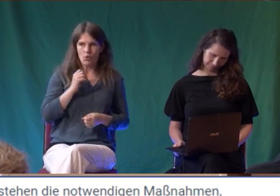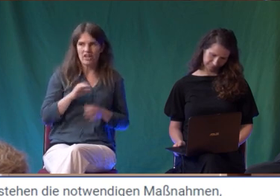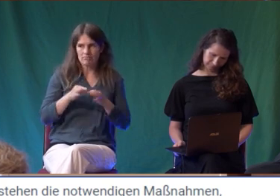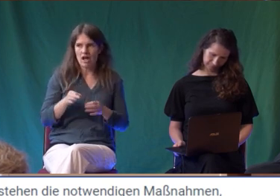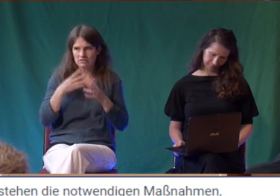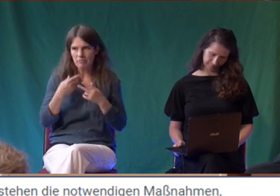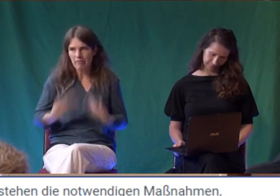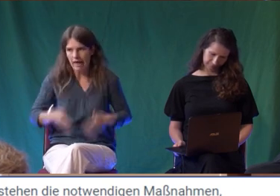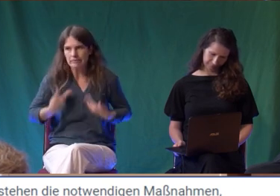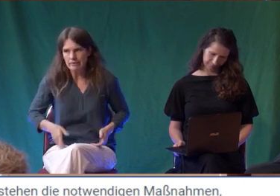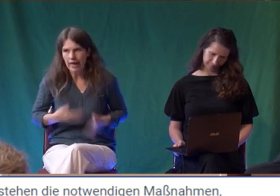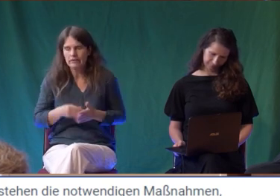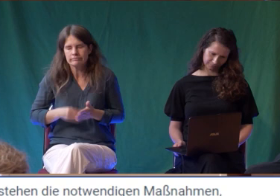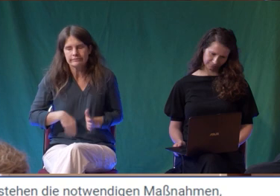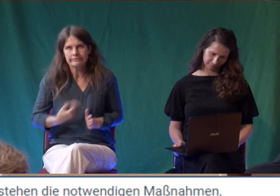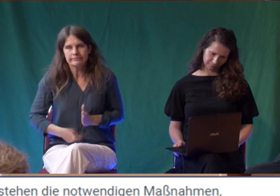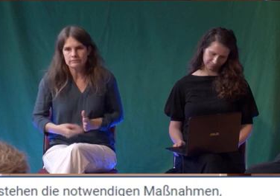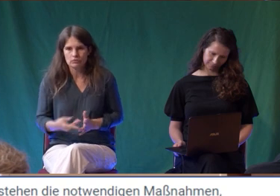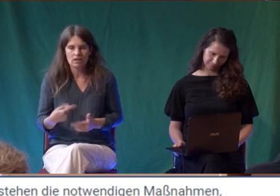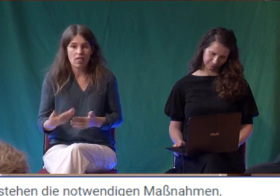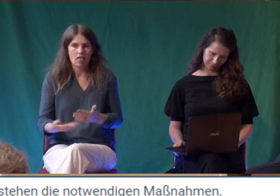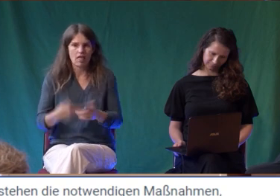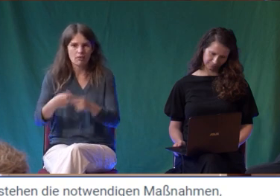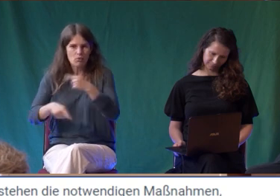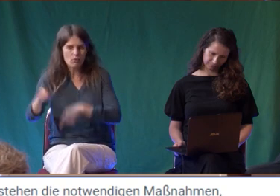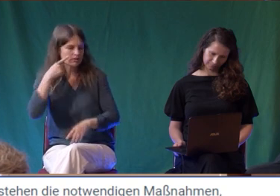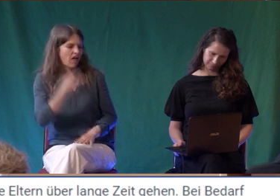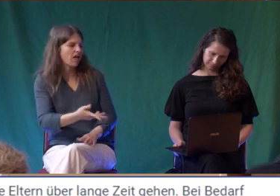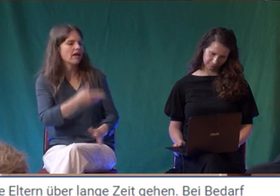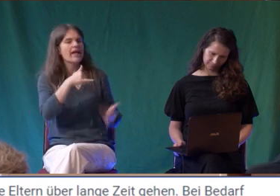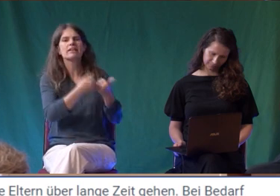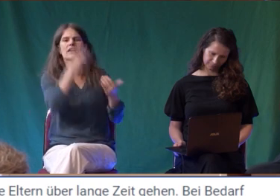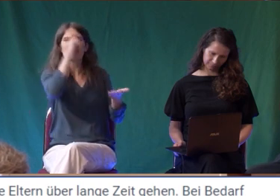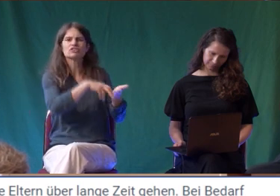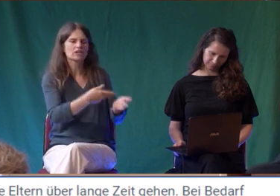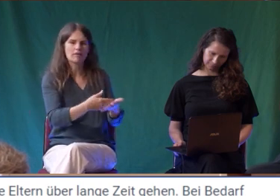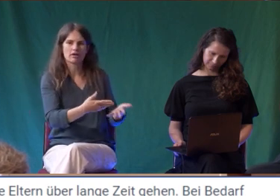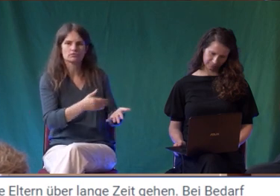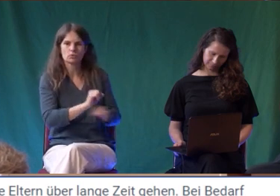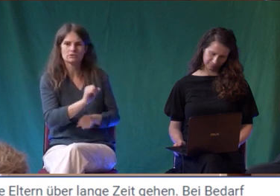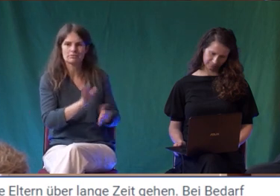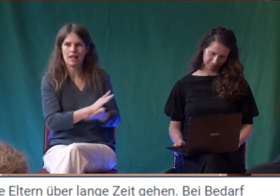unterschrieben und dann heißt naja die die Erde damit einverstanden gewesen nee die haben es unter Druck unterschrieben